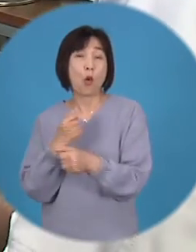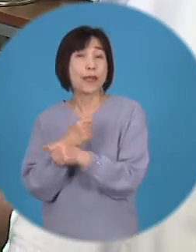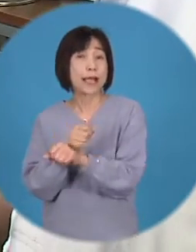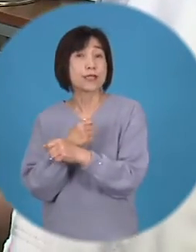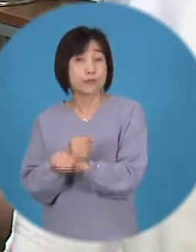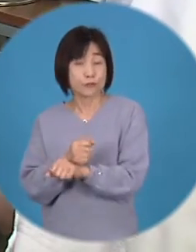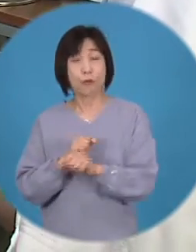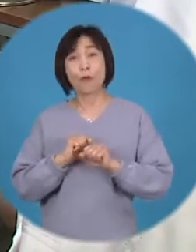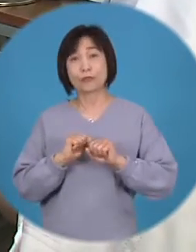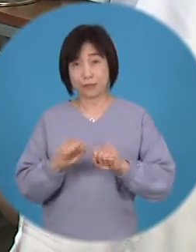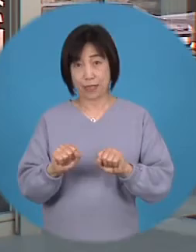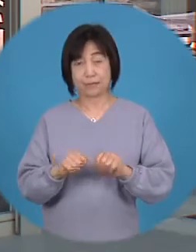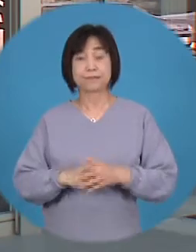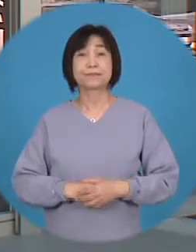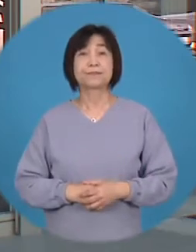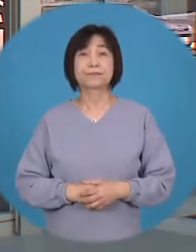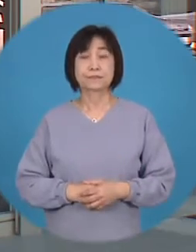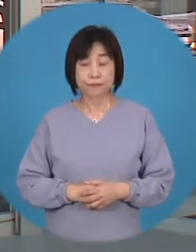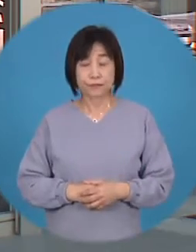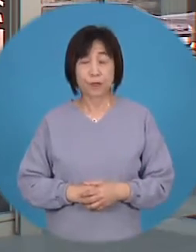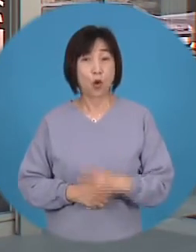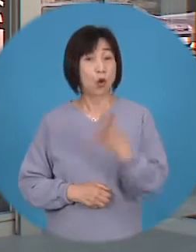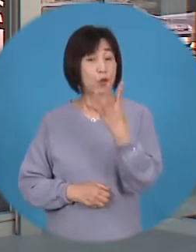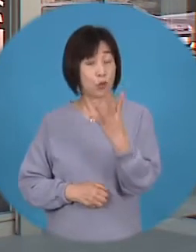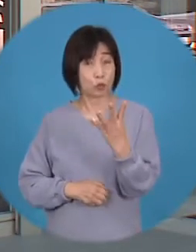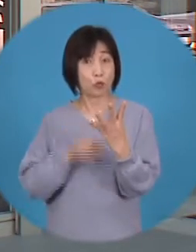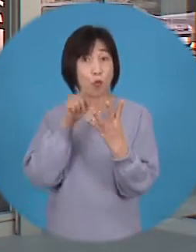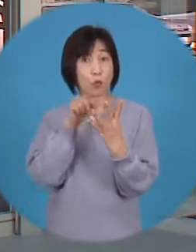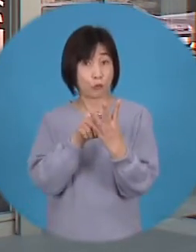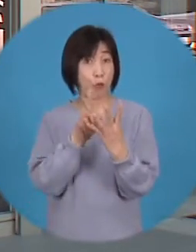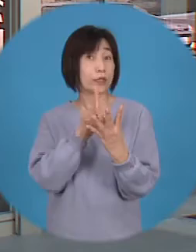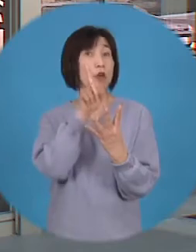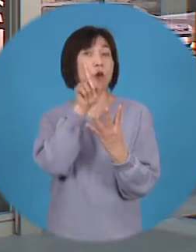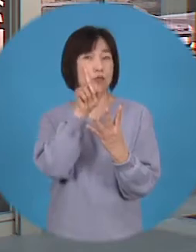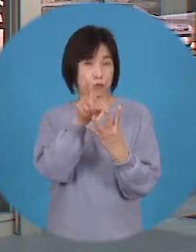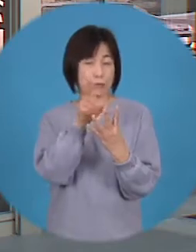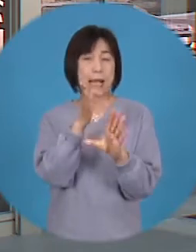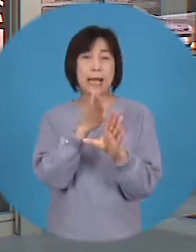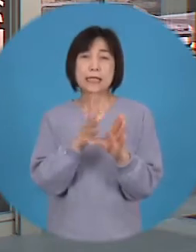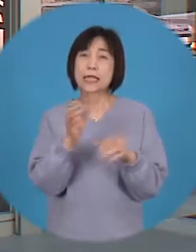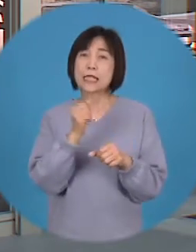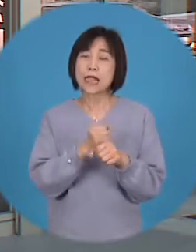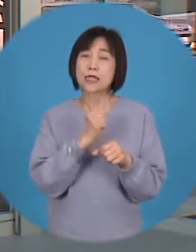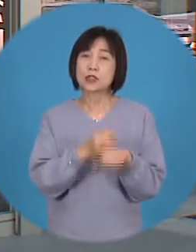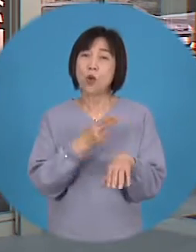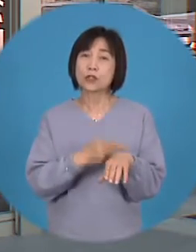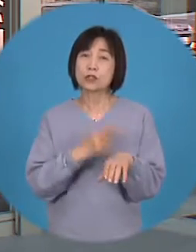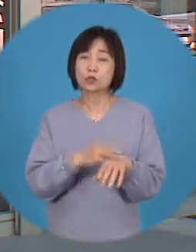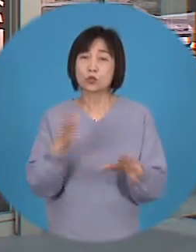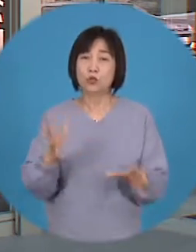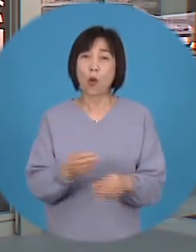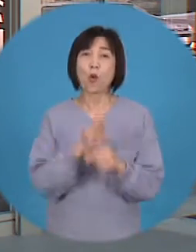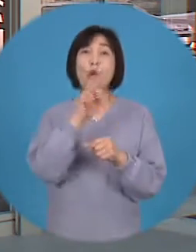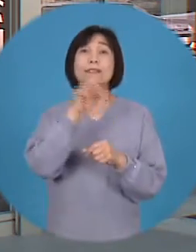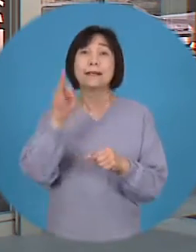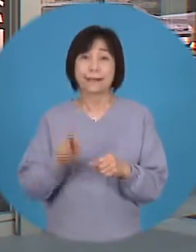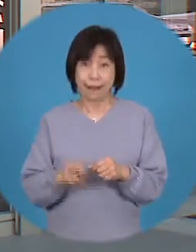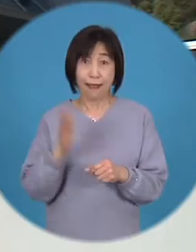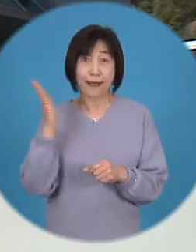に取り組んでいます。今日はその研究機関の一つ、県産業技術総合センターにやってきました